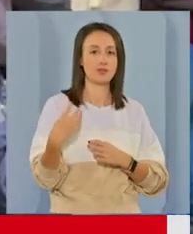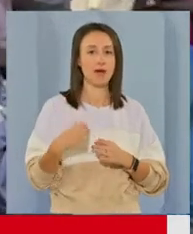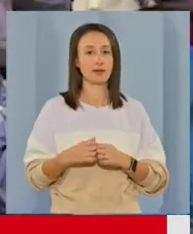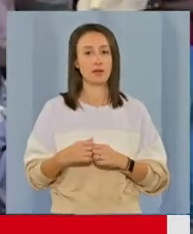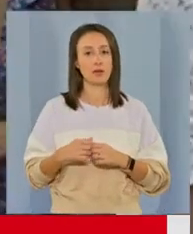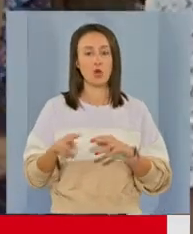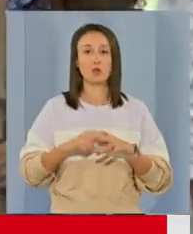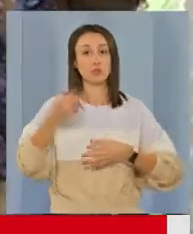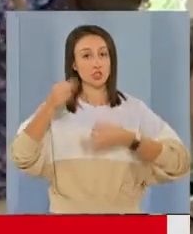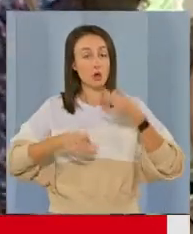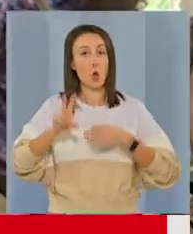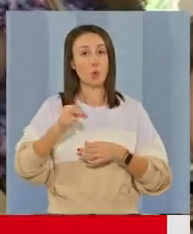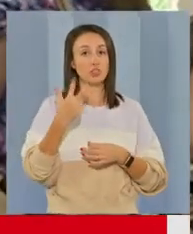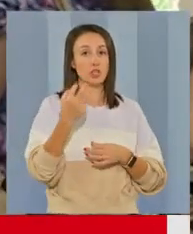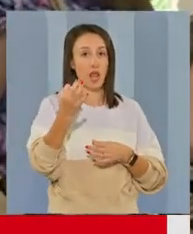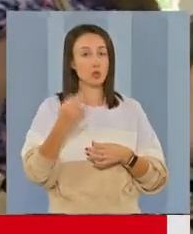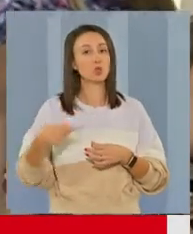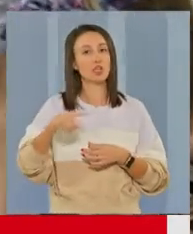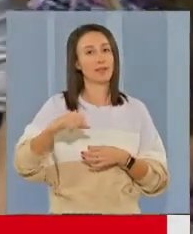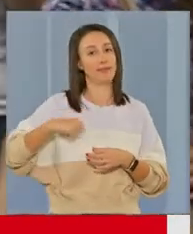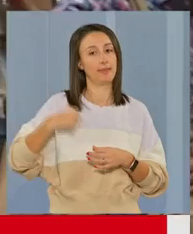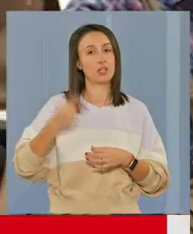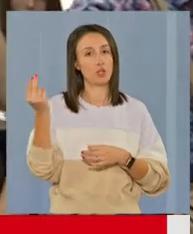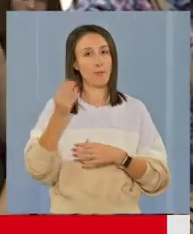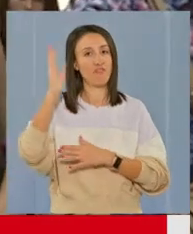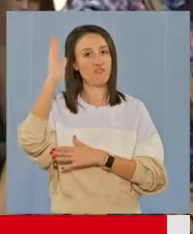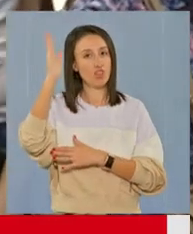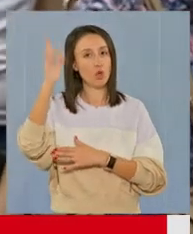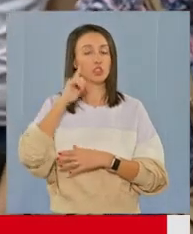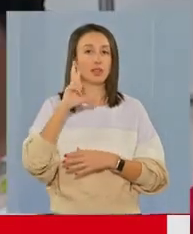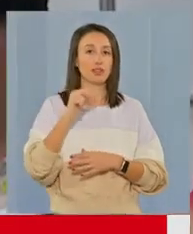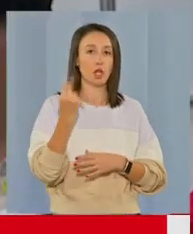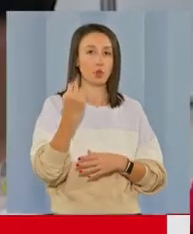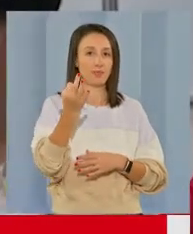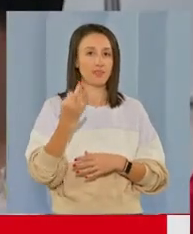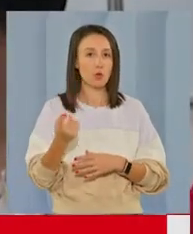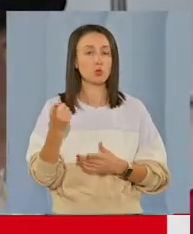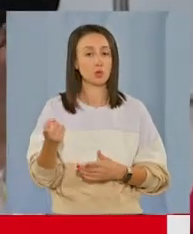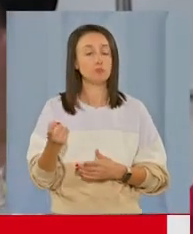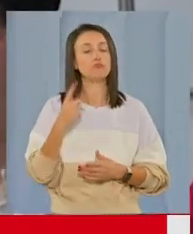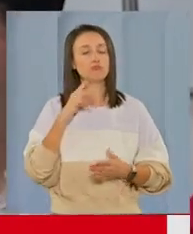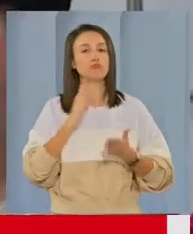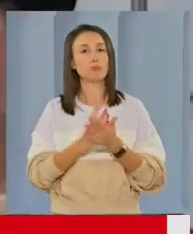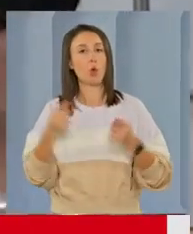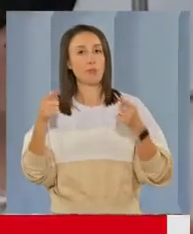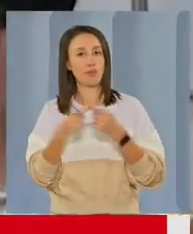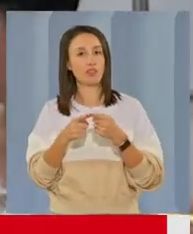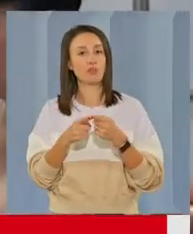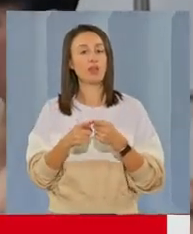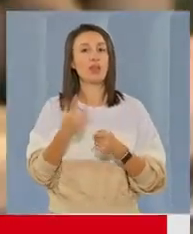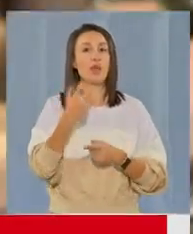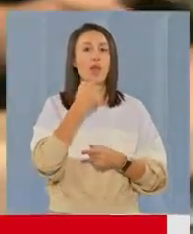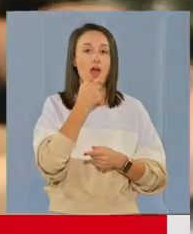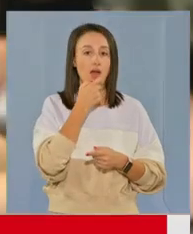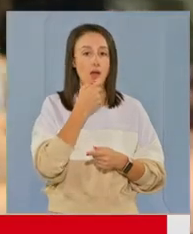Conform cercetării, 83% dintre acești tineri își planifică viitorul, iar 38% dintre ei își stabilesc obiective pe termen de cel puțin 3